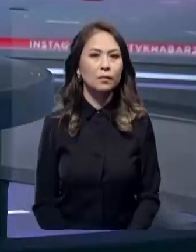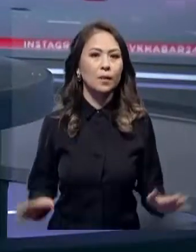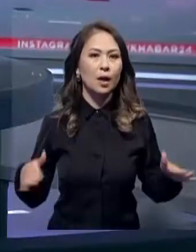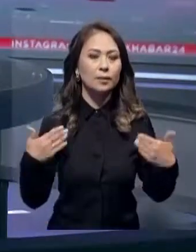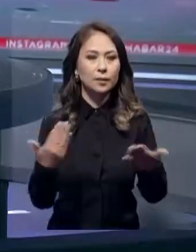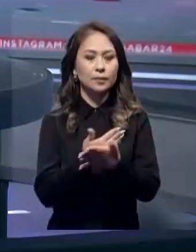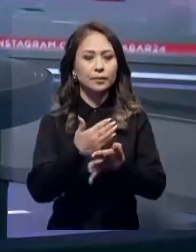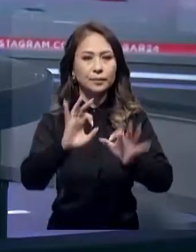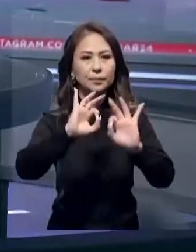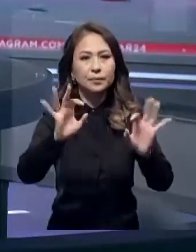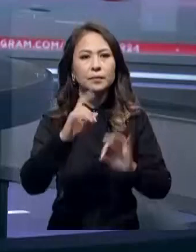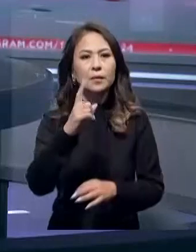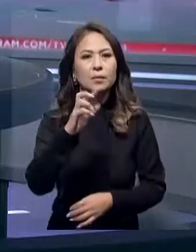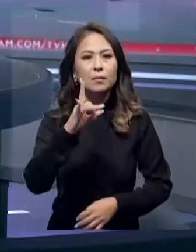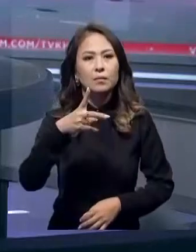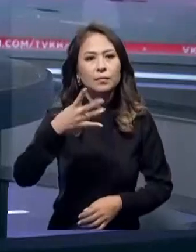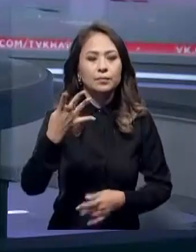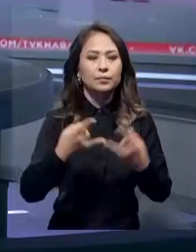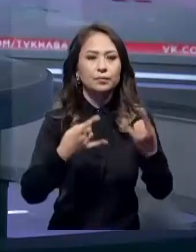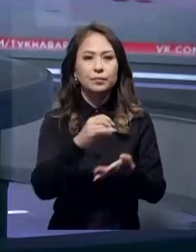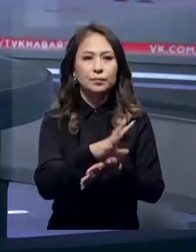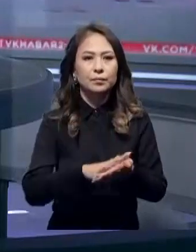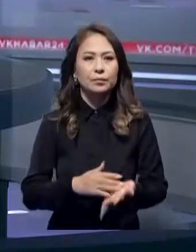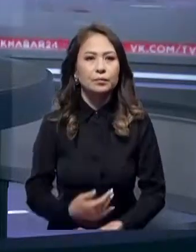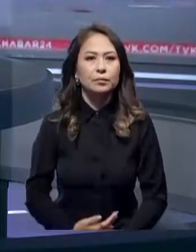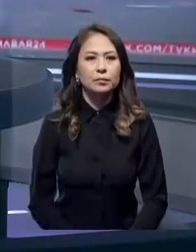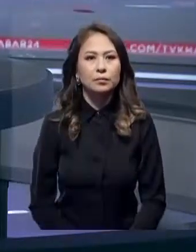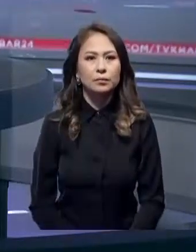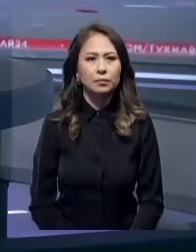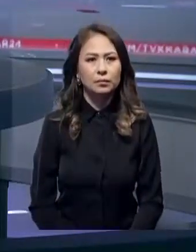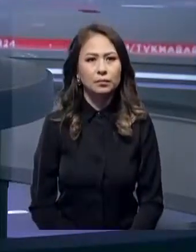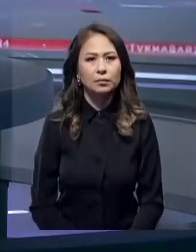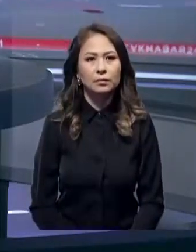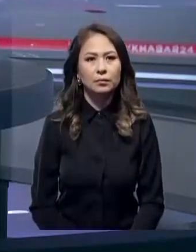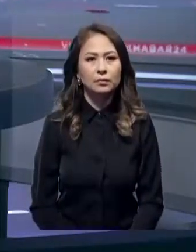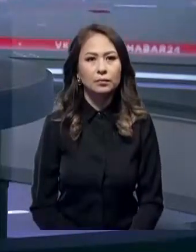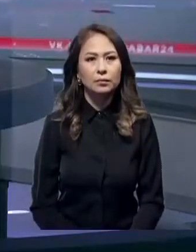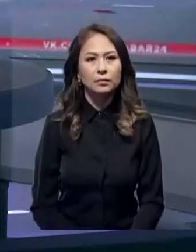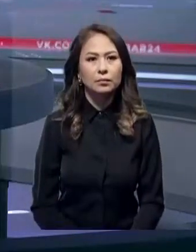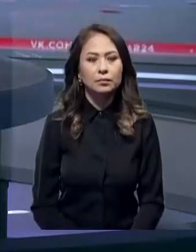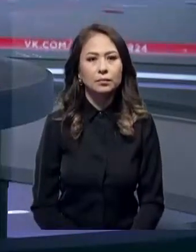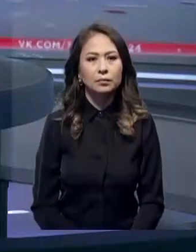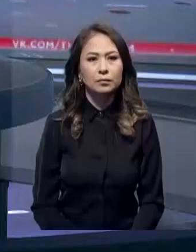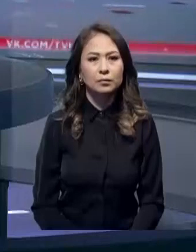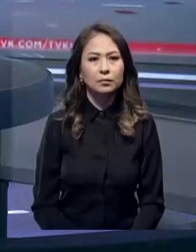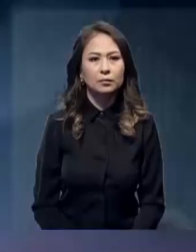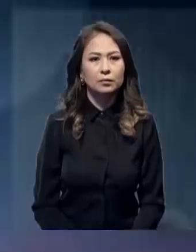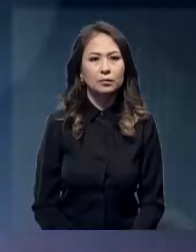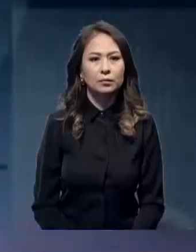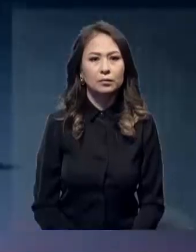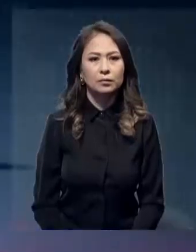Армысыз көрермен, эфирде Хабар 24 арнасының кезекті жаңалықтары жариясы мен Алия Зейнабзен қызы сурда аудармада Жанбота Сәрсенбаева.